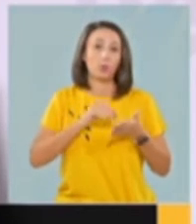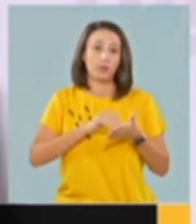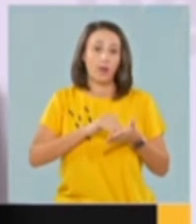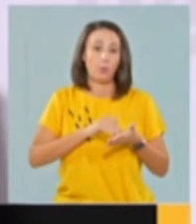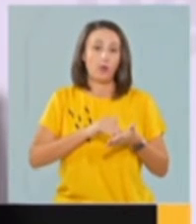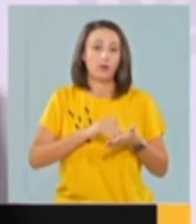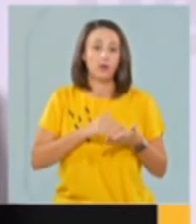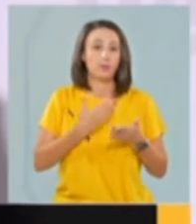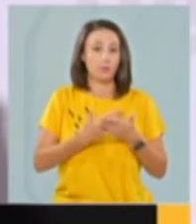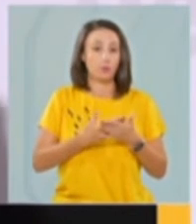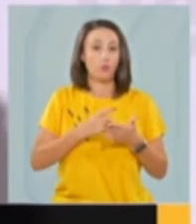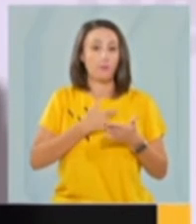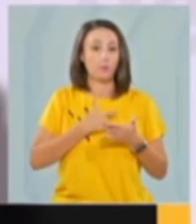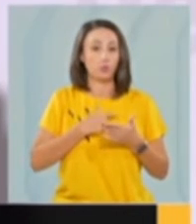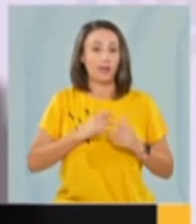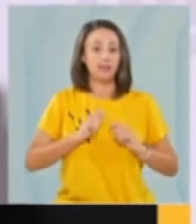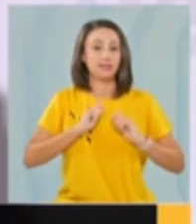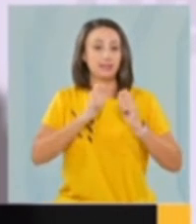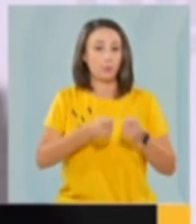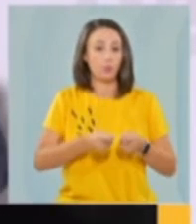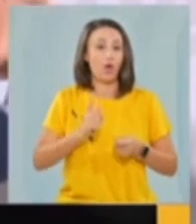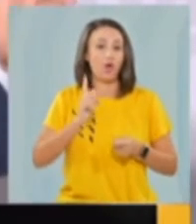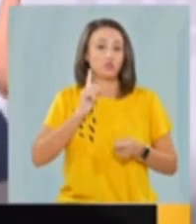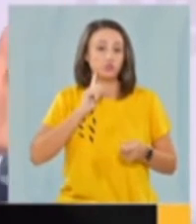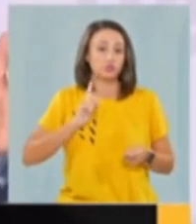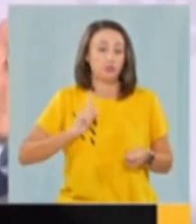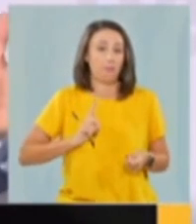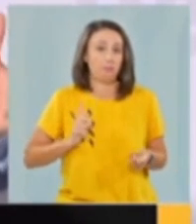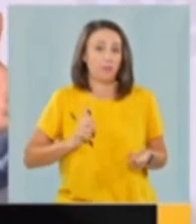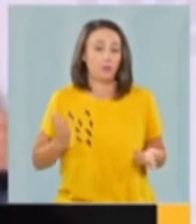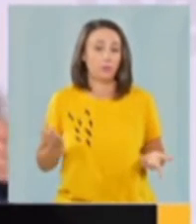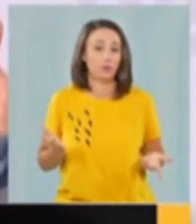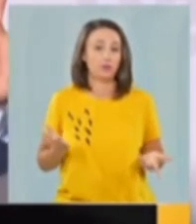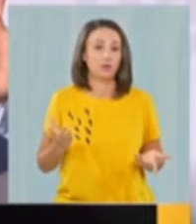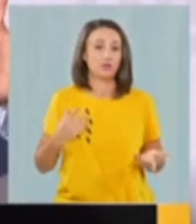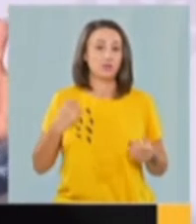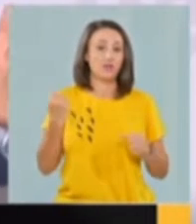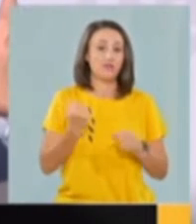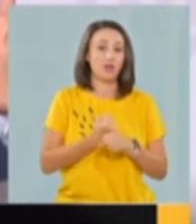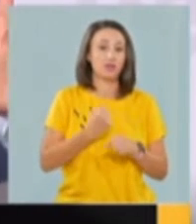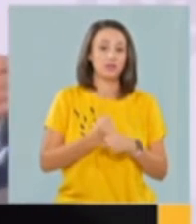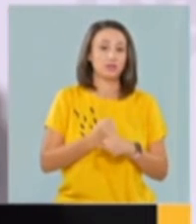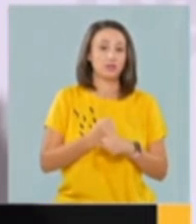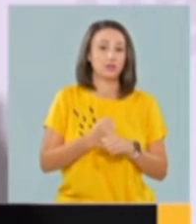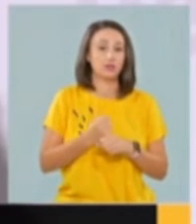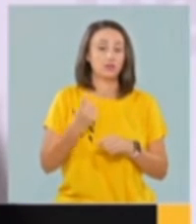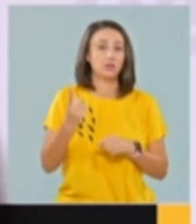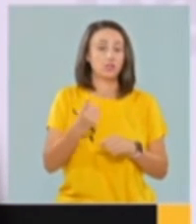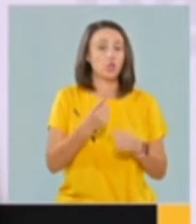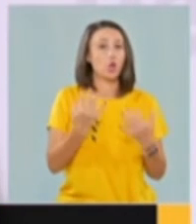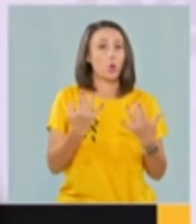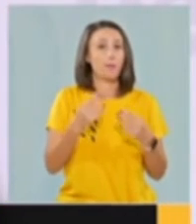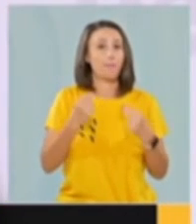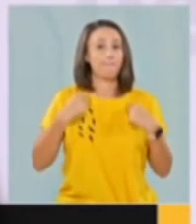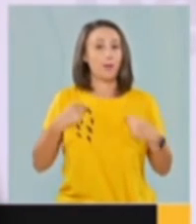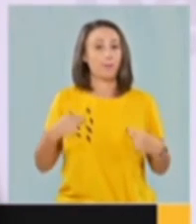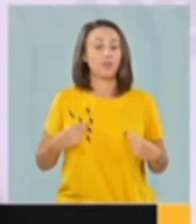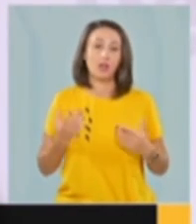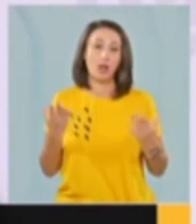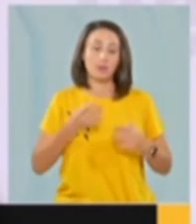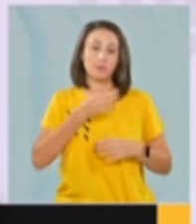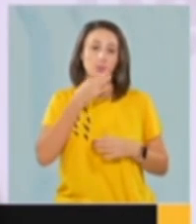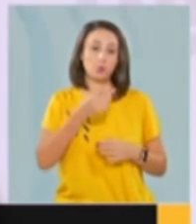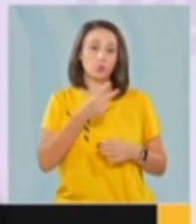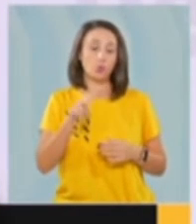necesar ca să putem să depunem, dar așteptăm să se facă acel număr de parlamentari de care